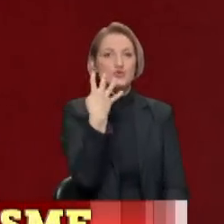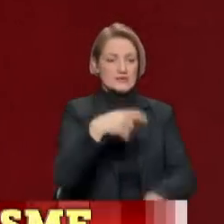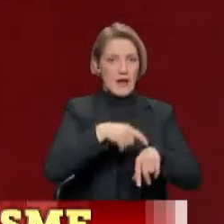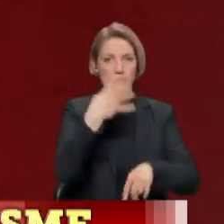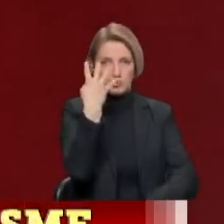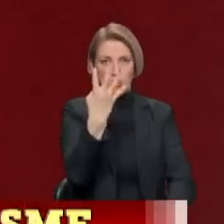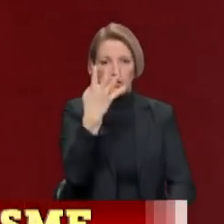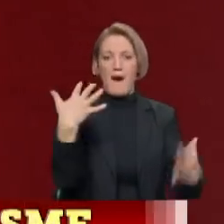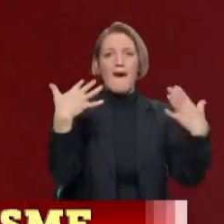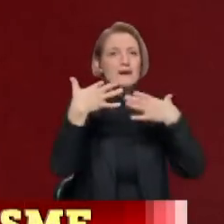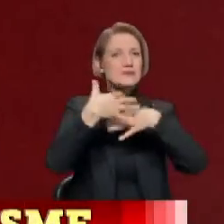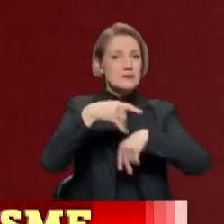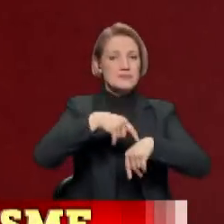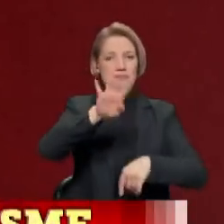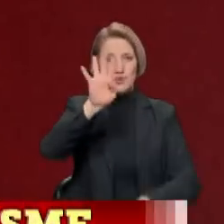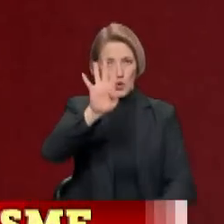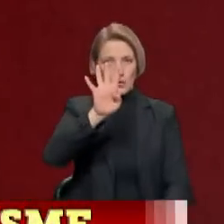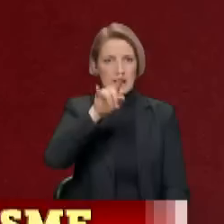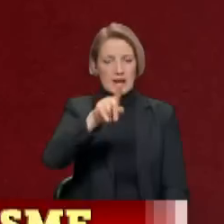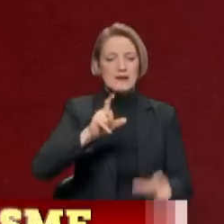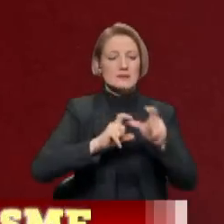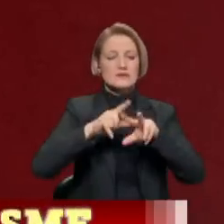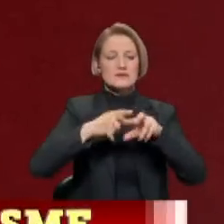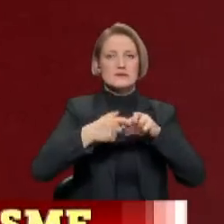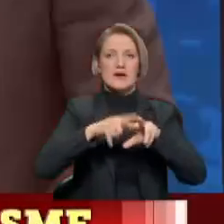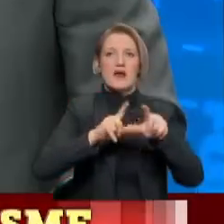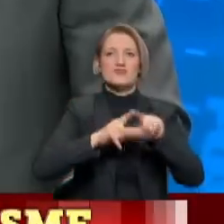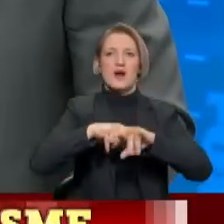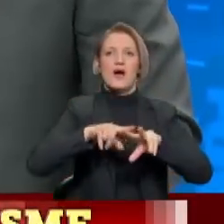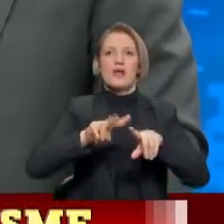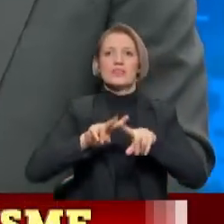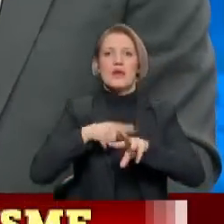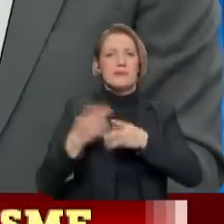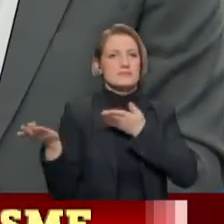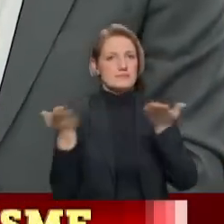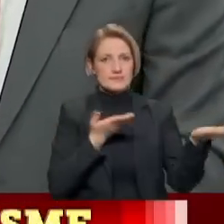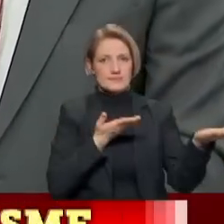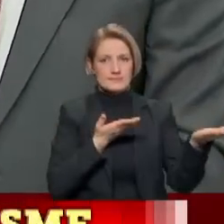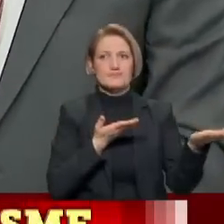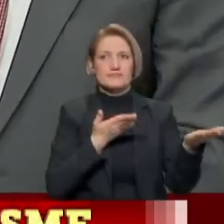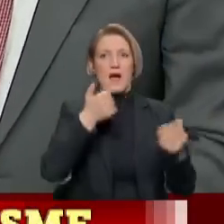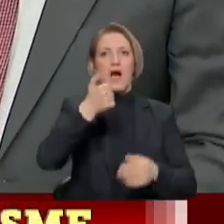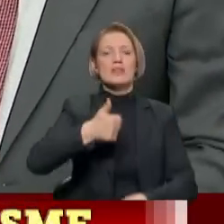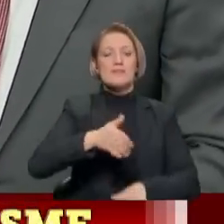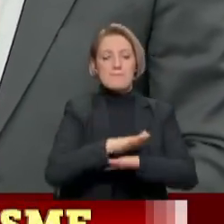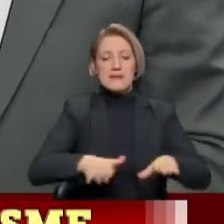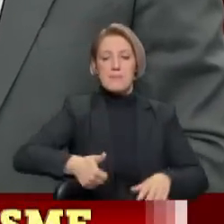16.00'da akşamüstü saat 4'te Saraçhane'ye bekliyoruz. Altılı Masa'nın liderleri de orada